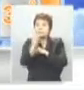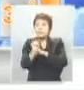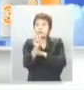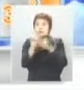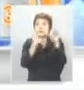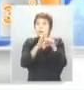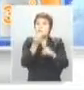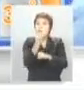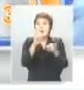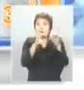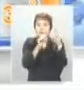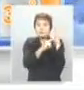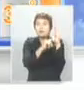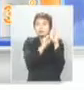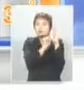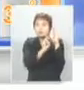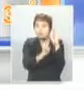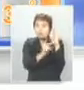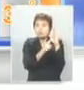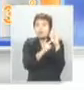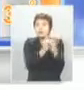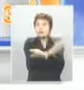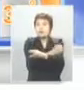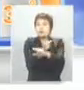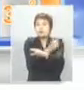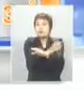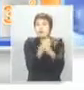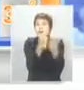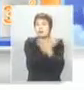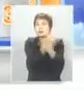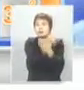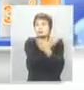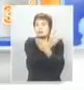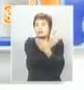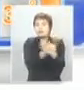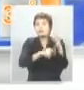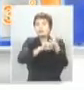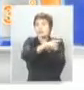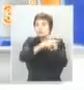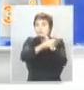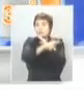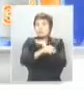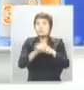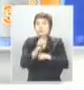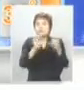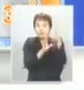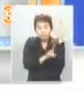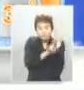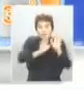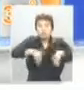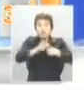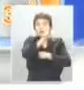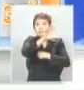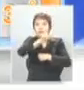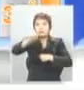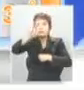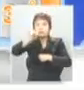มากทบริเวณจัหวดสราบุรี ภัคอนสีอายุทยา การจนาบุรีะราชบุรีอุ้หัพูงระหว่าง 25-37 องคส